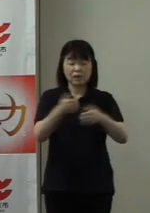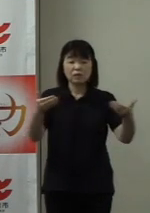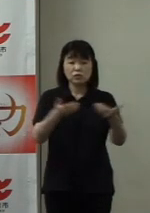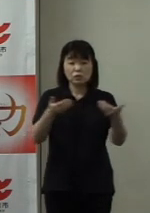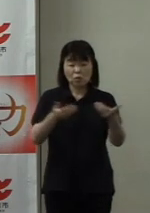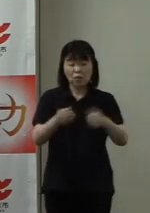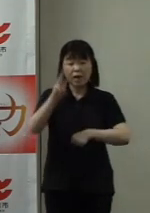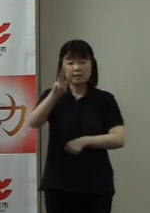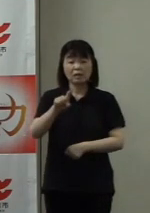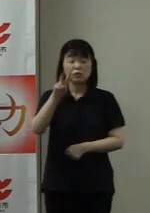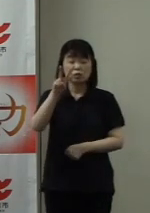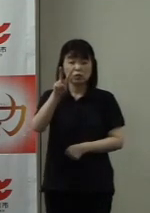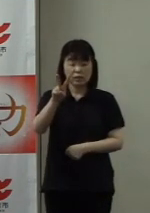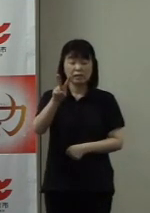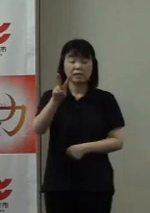32事業、